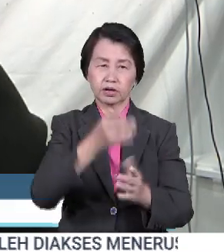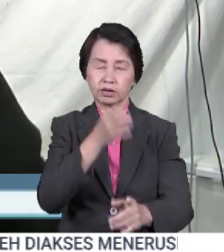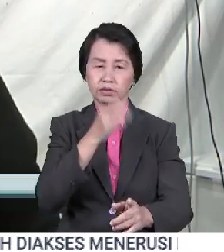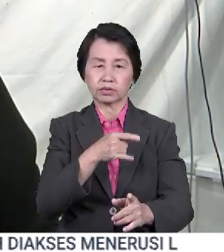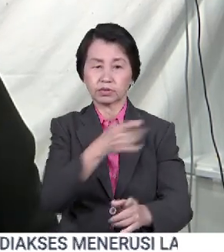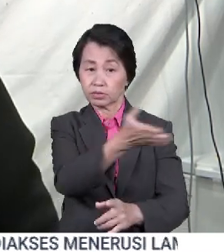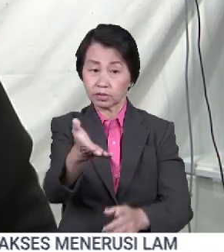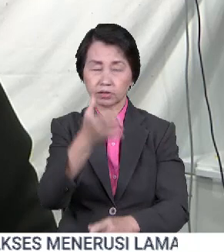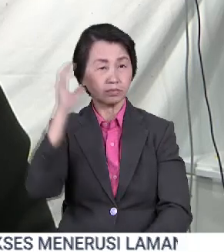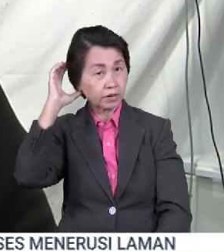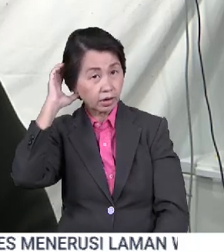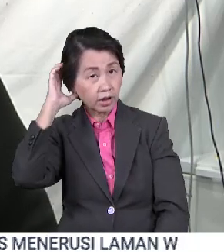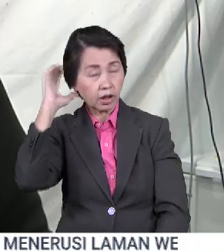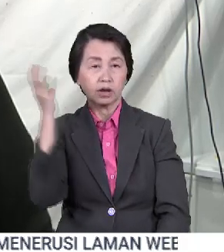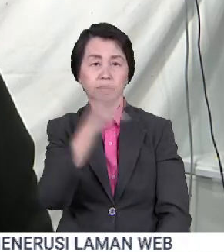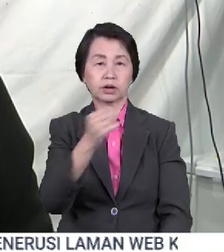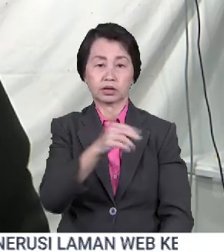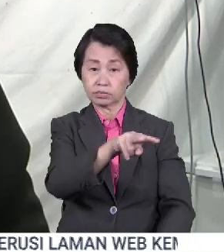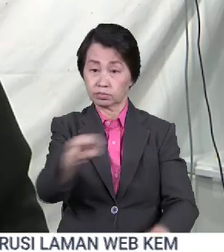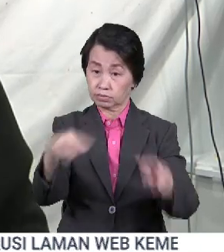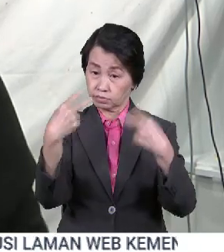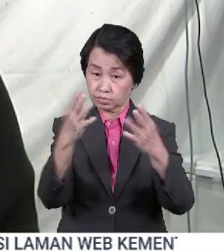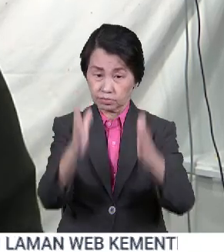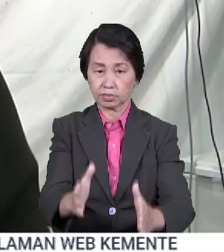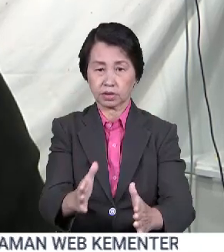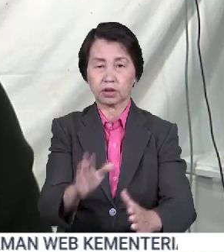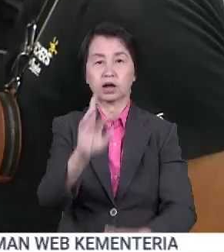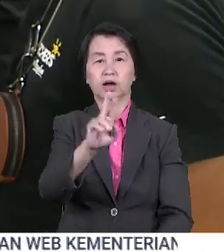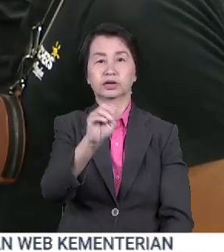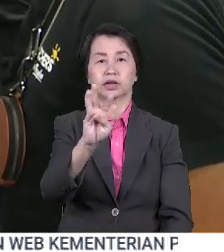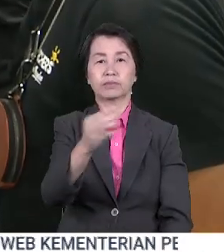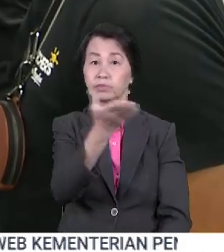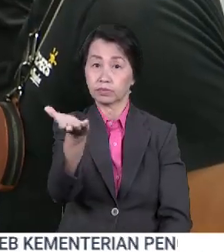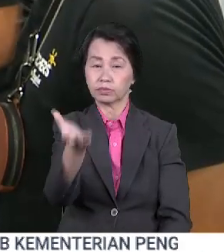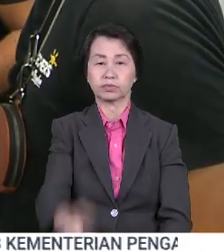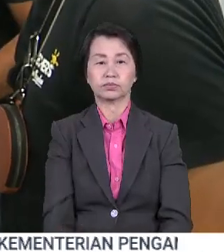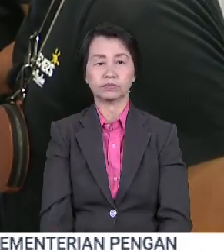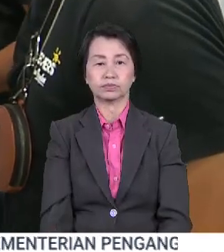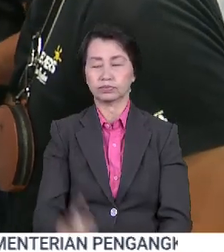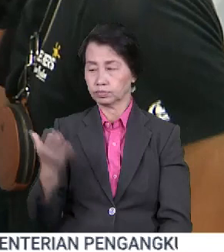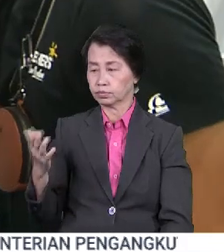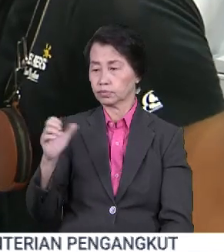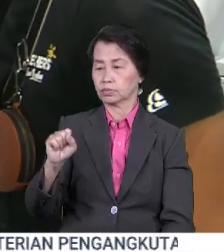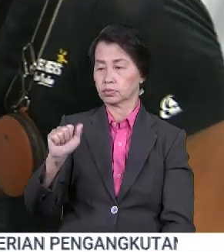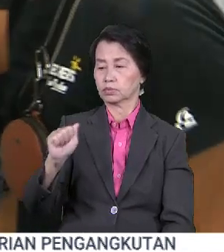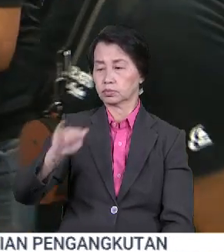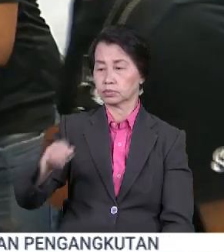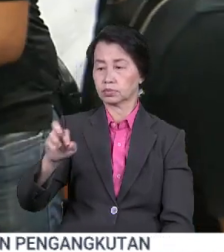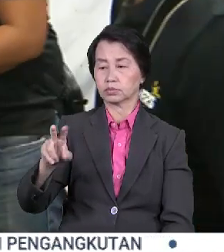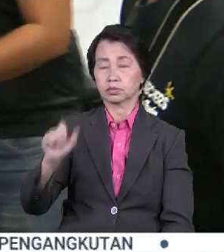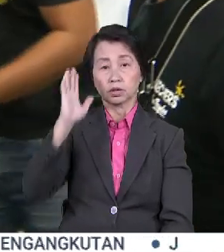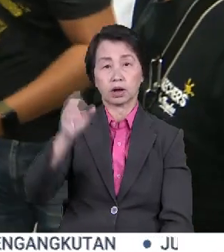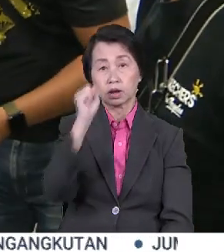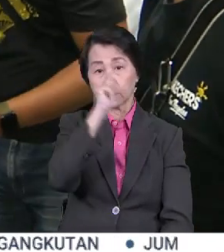telinga pendengar-pendengar dan penonton-penonton RTM semua. Syah Jiri bakal tampil dengan single